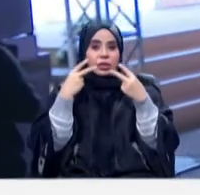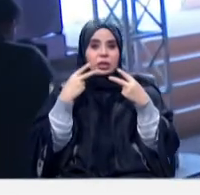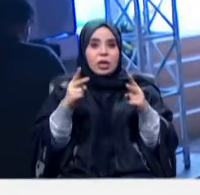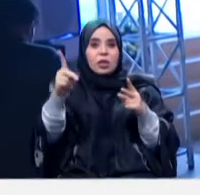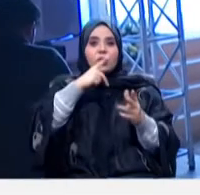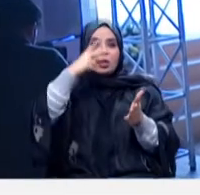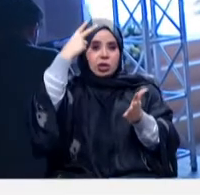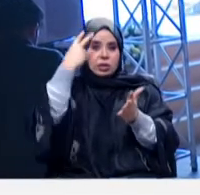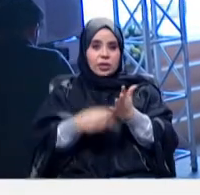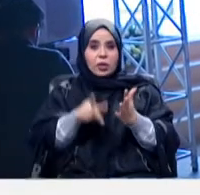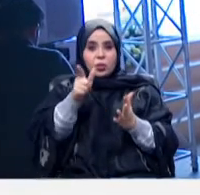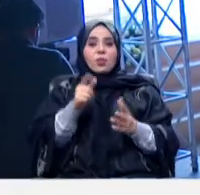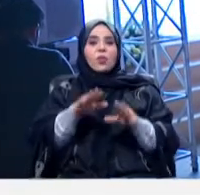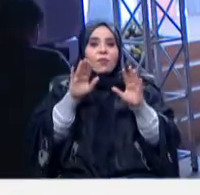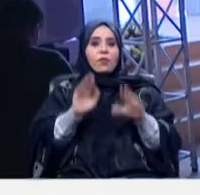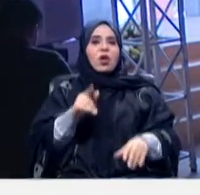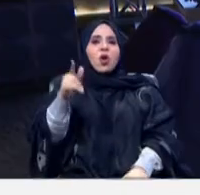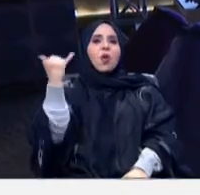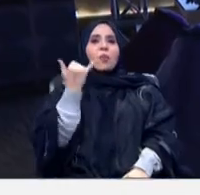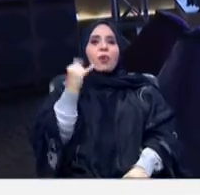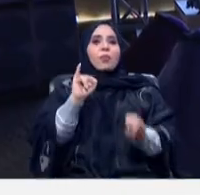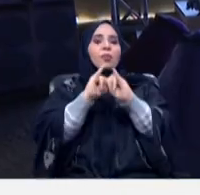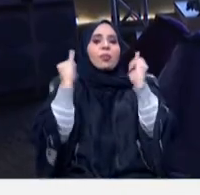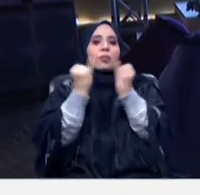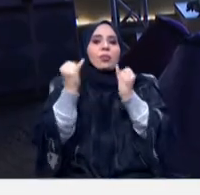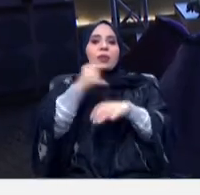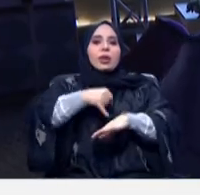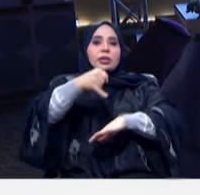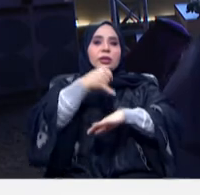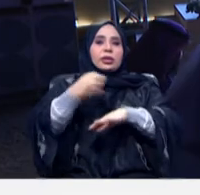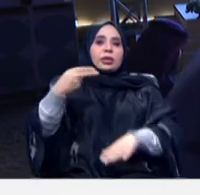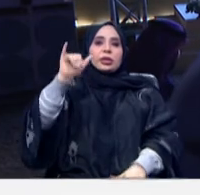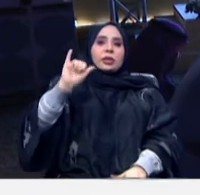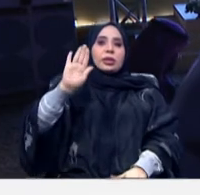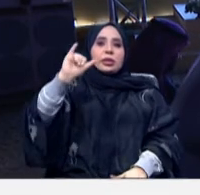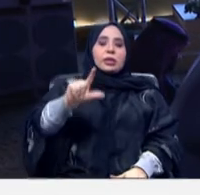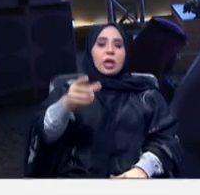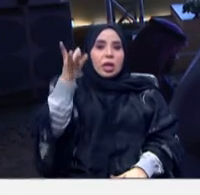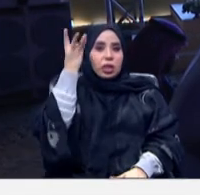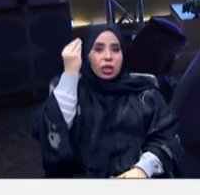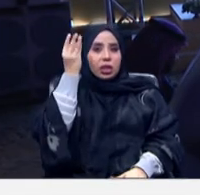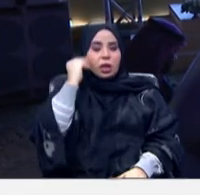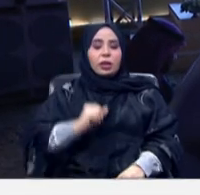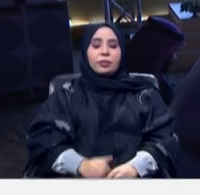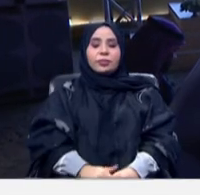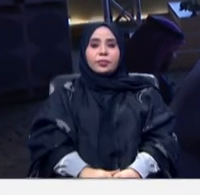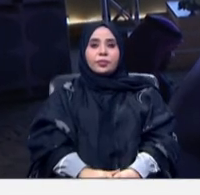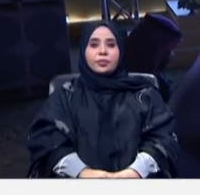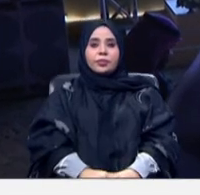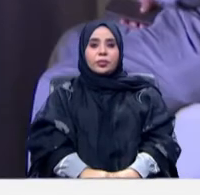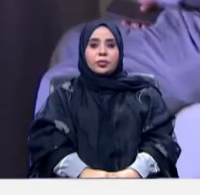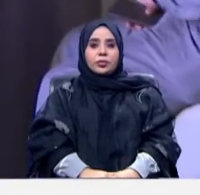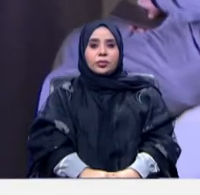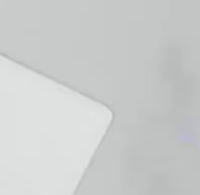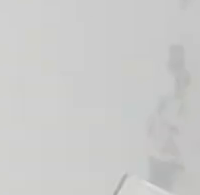1978 بافتتاحه، ثم تم إلحاقه بأمر من جلالته ليكون عنصرا فاعلا في منظومة مركز عيسى الثقافي.